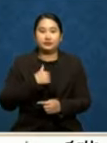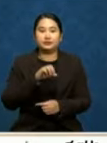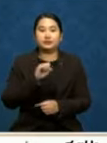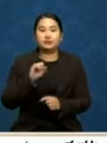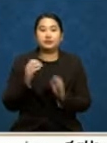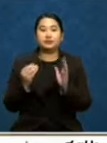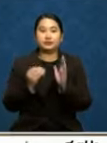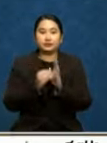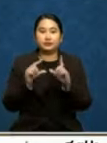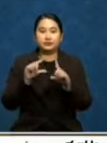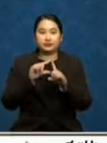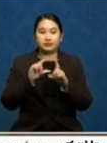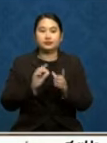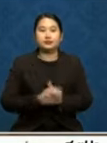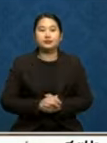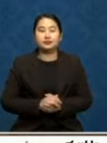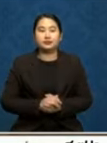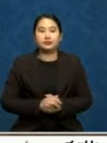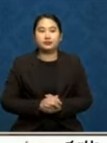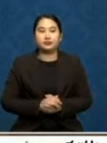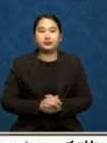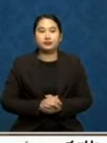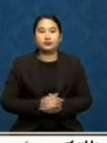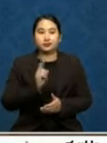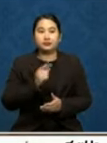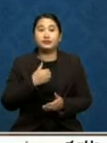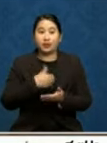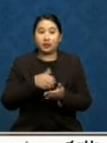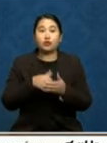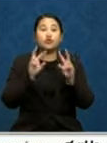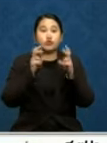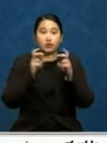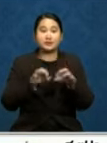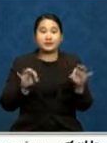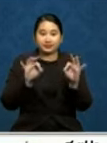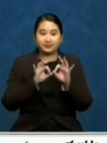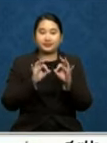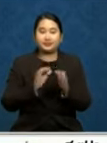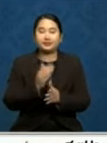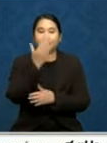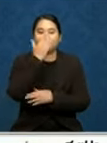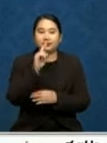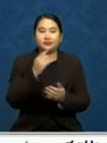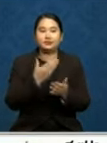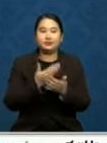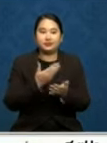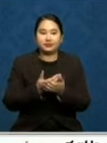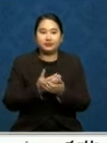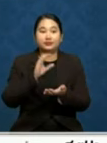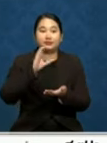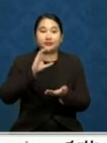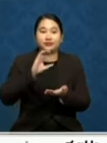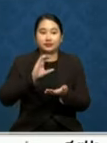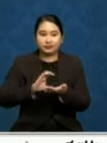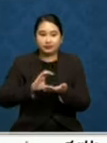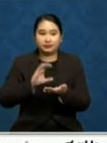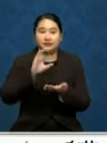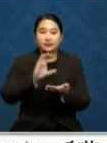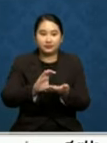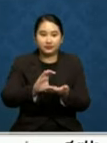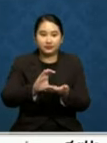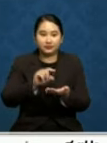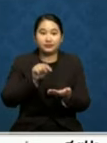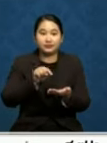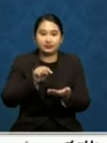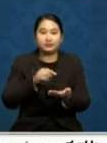ทมพรรคประชาชนนะครับจริงๆก็เป็นหัวข้อที่สำคัญนะครับเพราะเงินที่เอามาใส่กองทุนส่วน